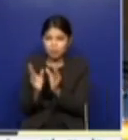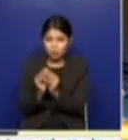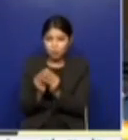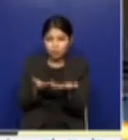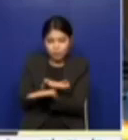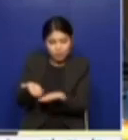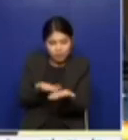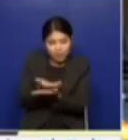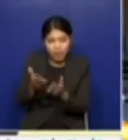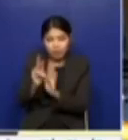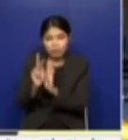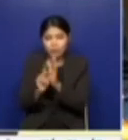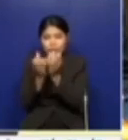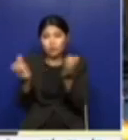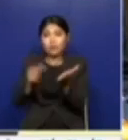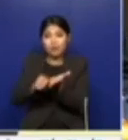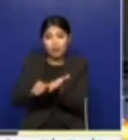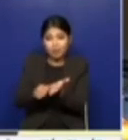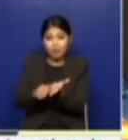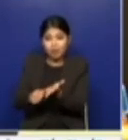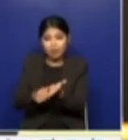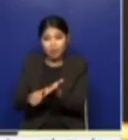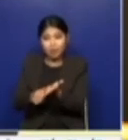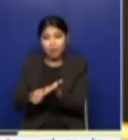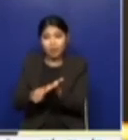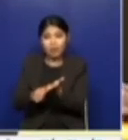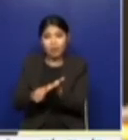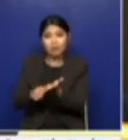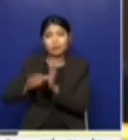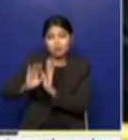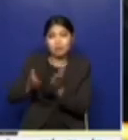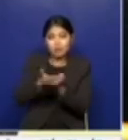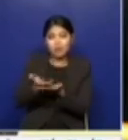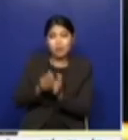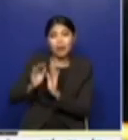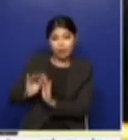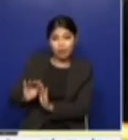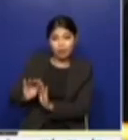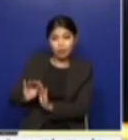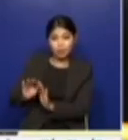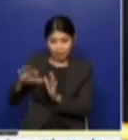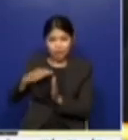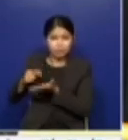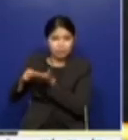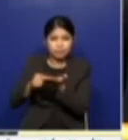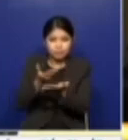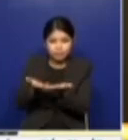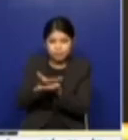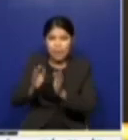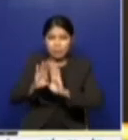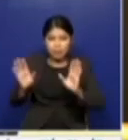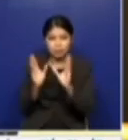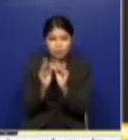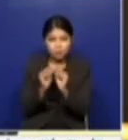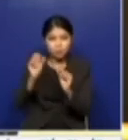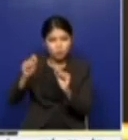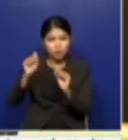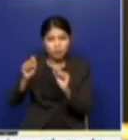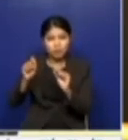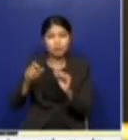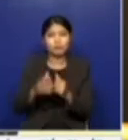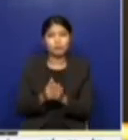ายัตติแก้ไขรัฐธรรมนูญที่ค้างการพิจารณาอยู่ทั้งของรัฐบาลฝ่ายค้